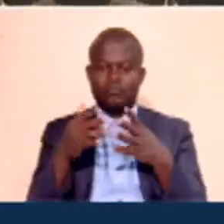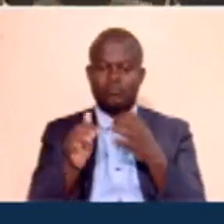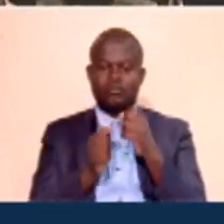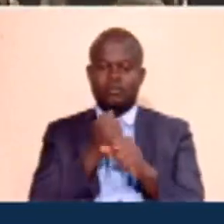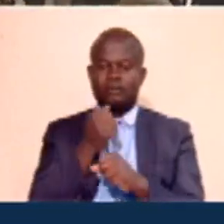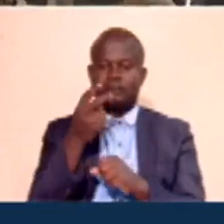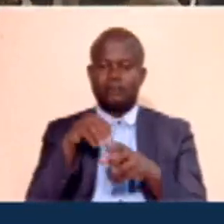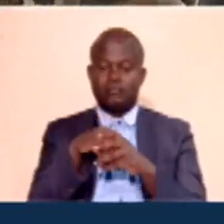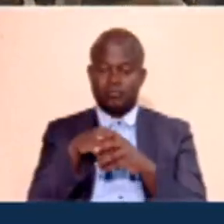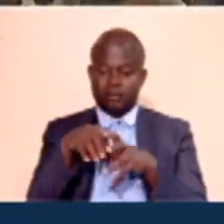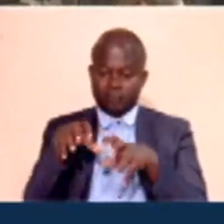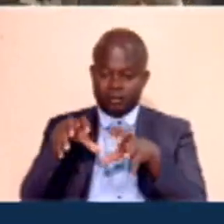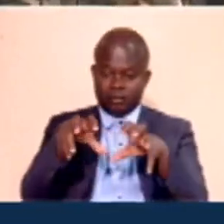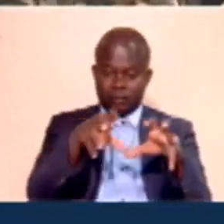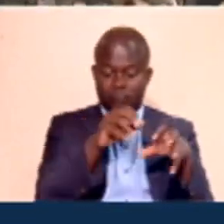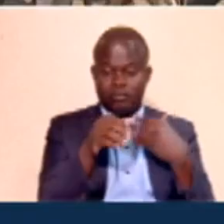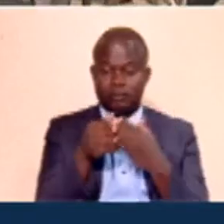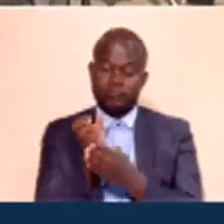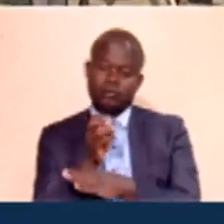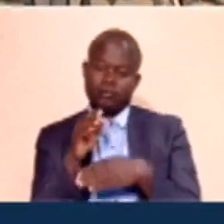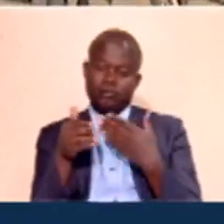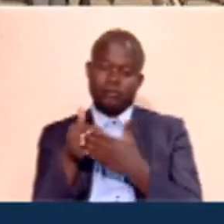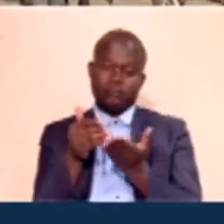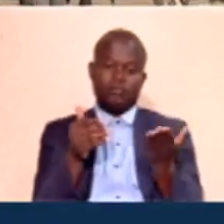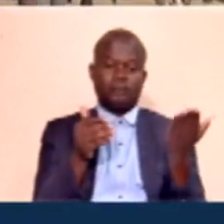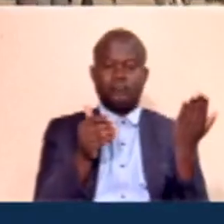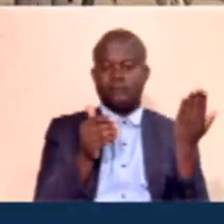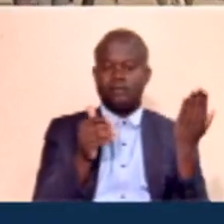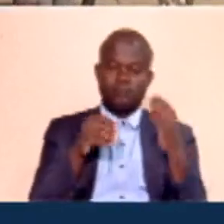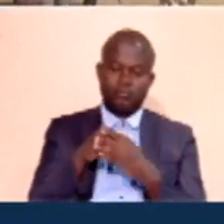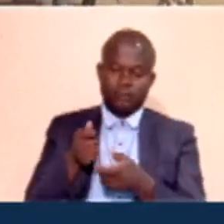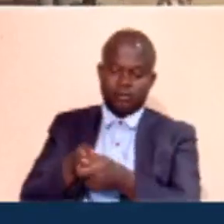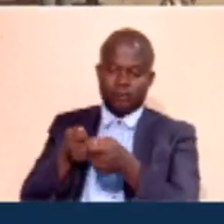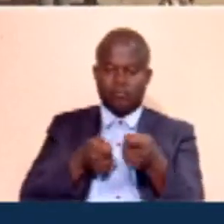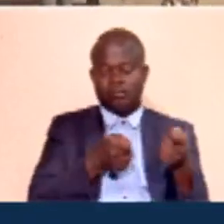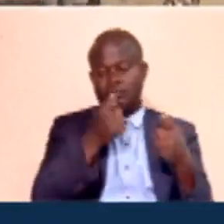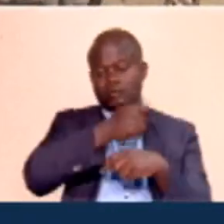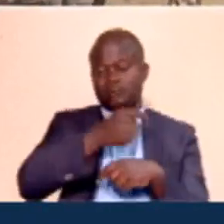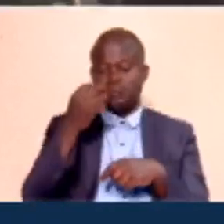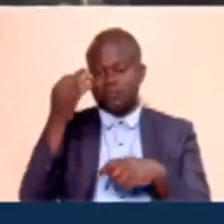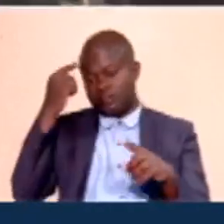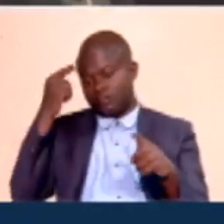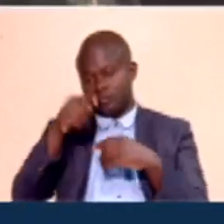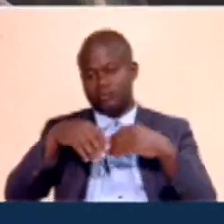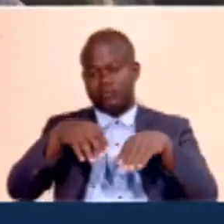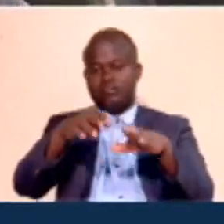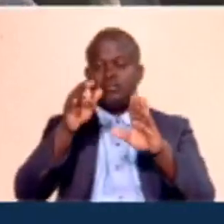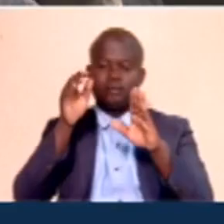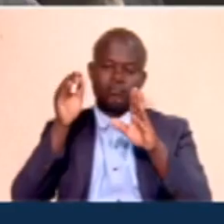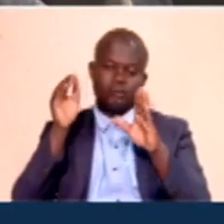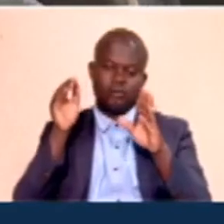imyaka ibiri mu butaka, bityo aborozi bakaba bagirwa inama yo gutera imiti nibura buri minsi itatu hagamijwe kwirukana imibu